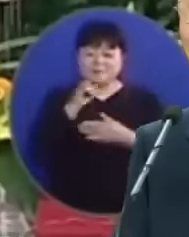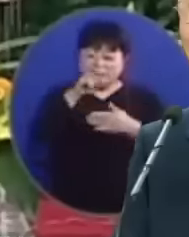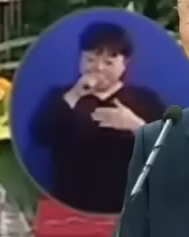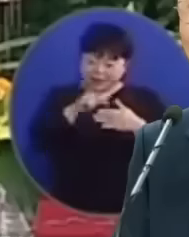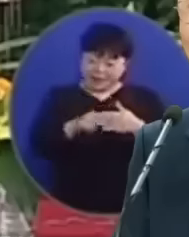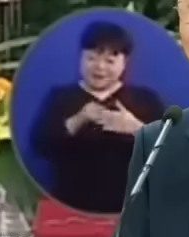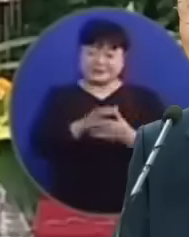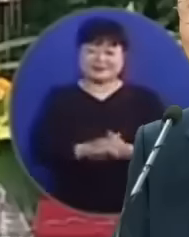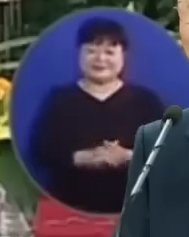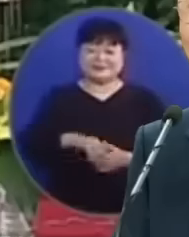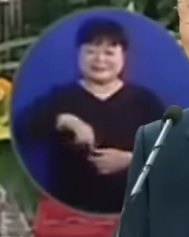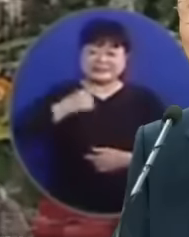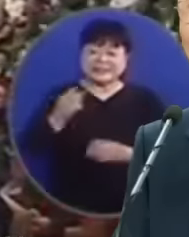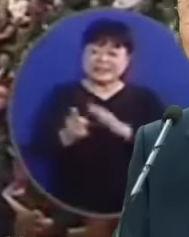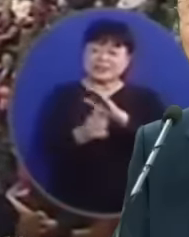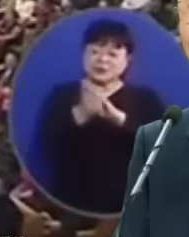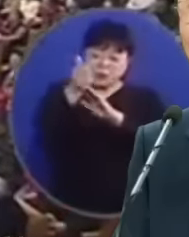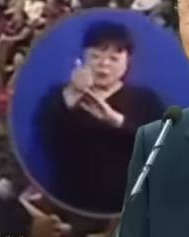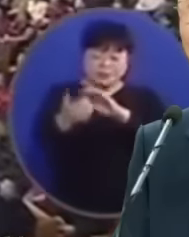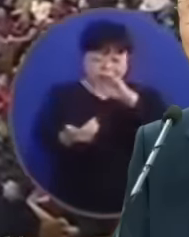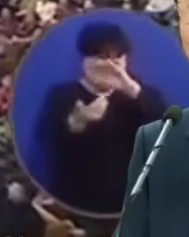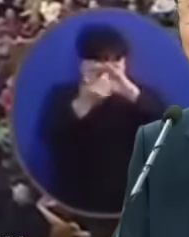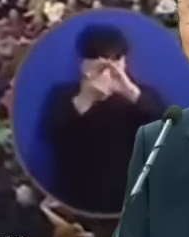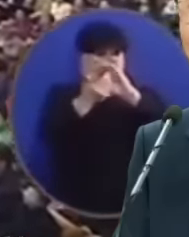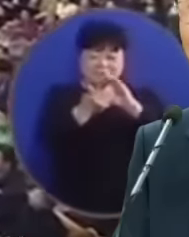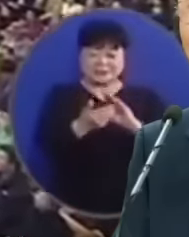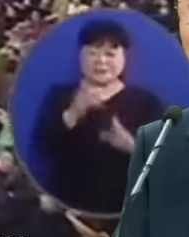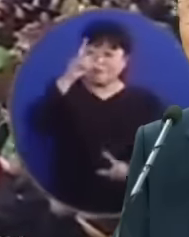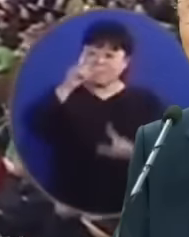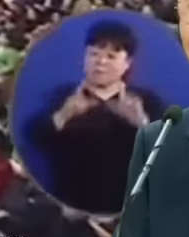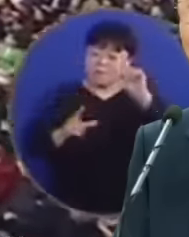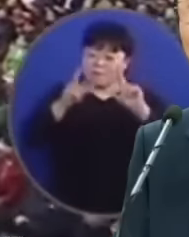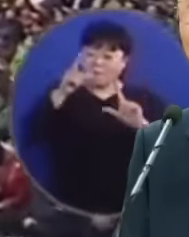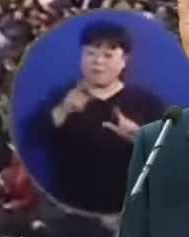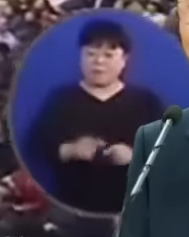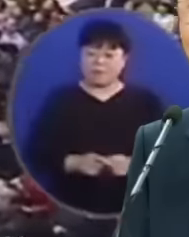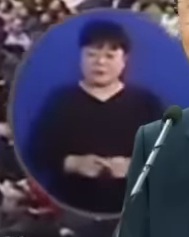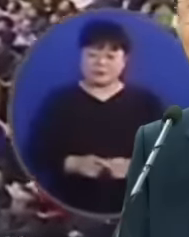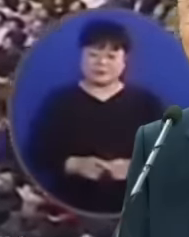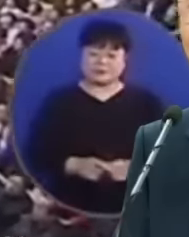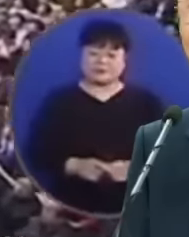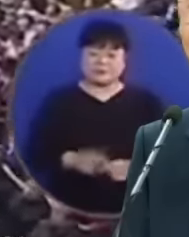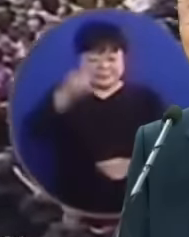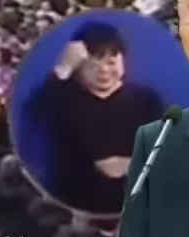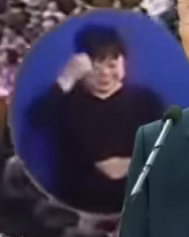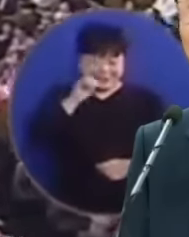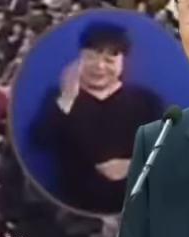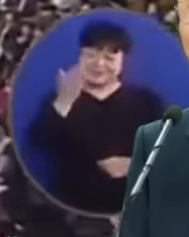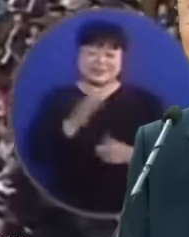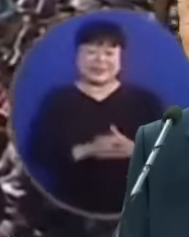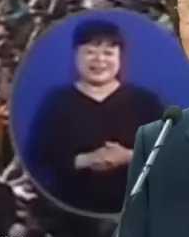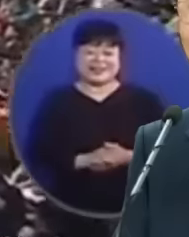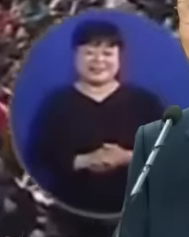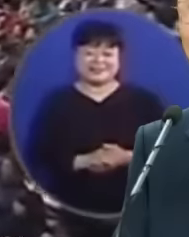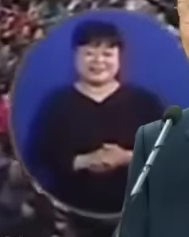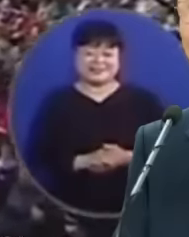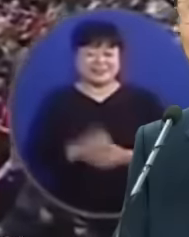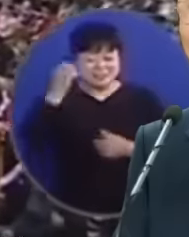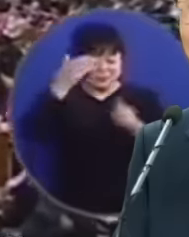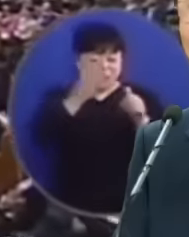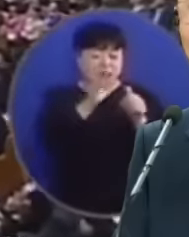마음속에 자기의 소원하는 바가 이루어진 그 모습을 간직하고 있어야 되는 것입니다. 그래야